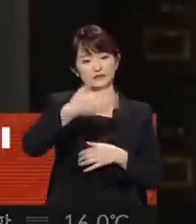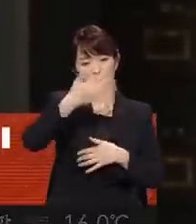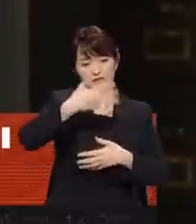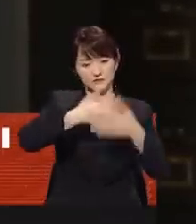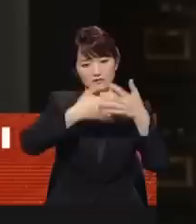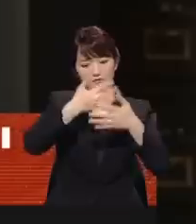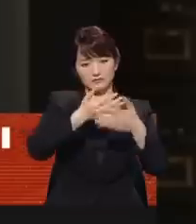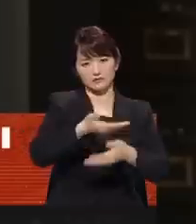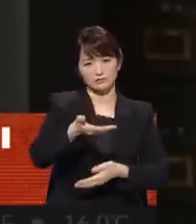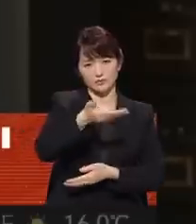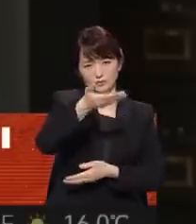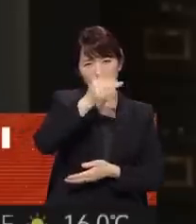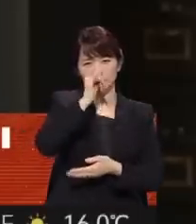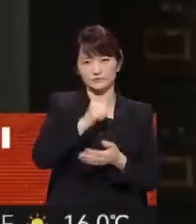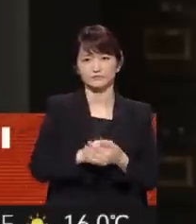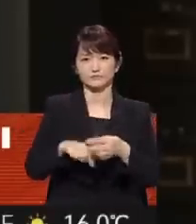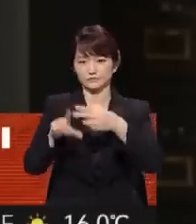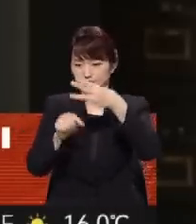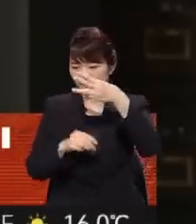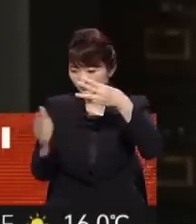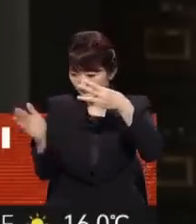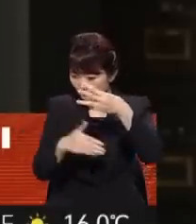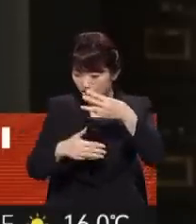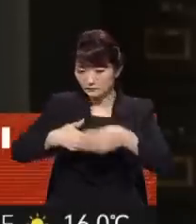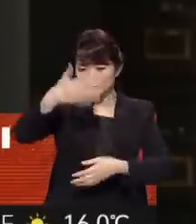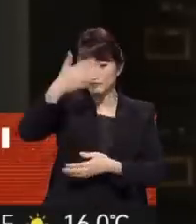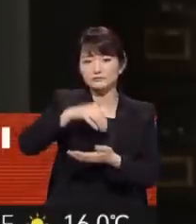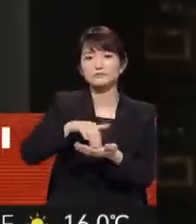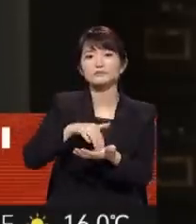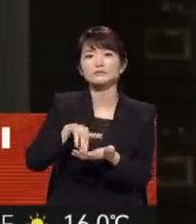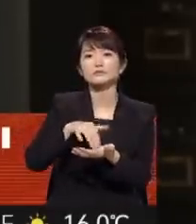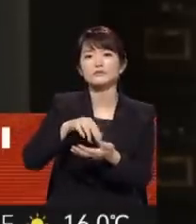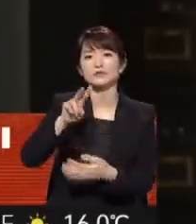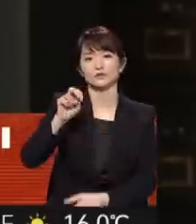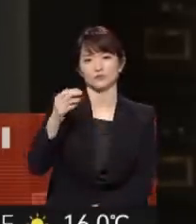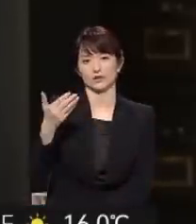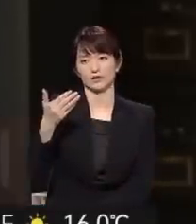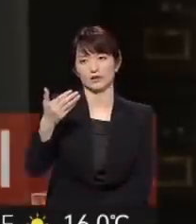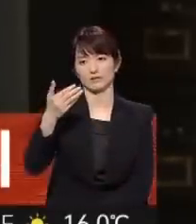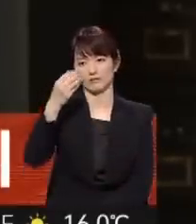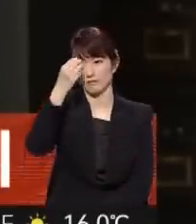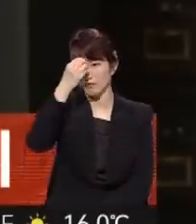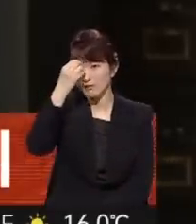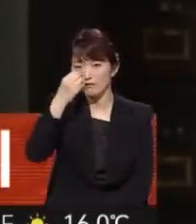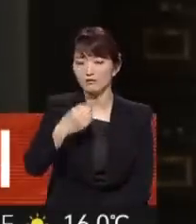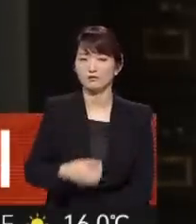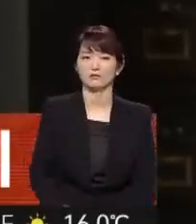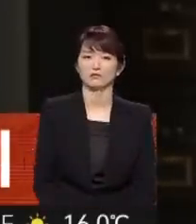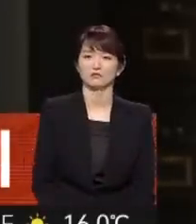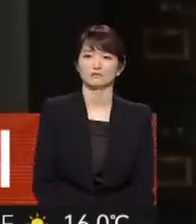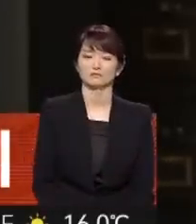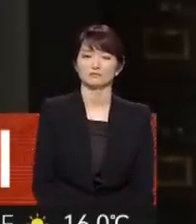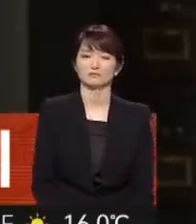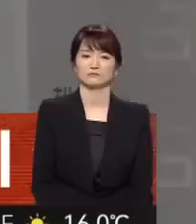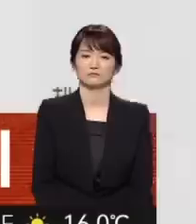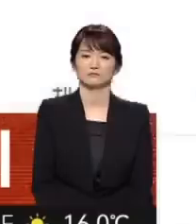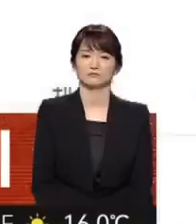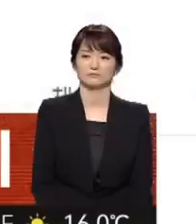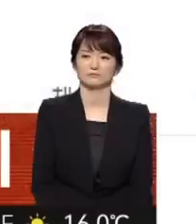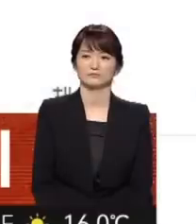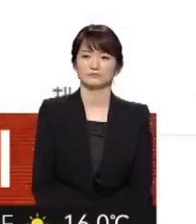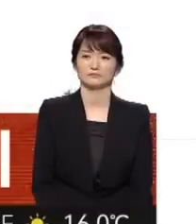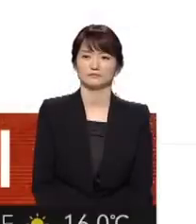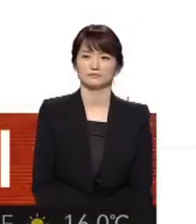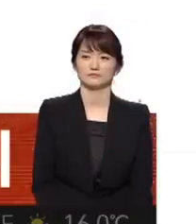영상을. 저희가 3월 달부터 올린 영상을 세어봤더니 무려 29개. 교수님, 야, 이거는 진짜